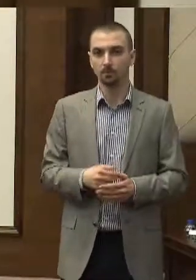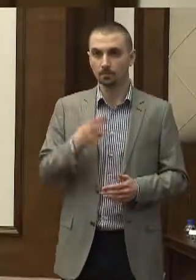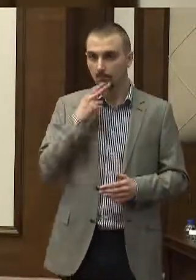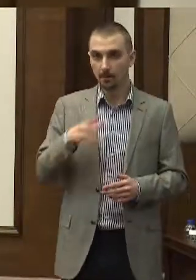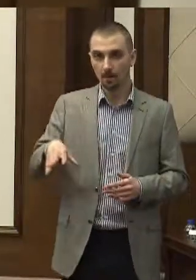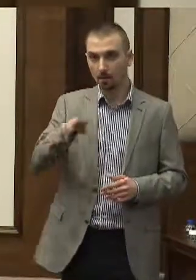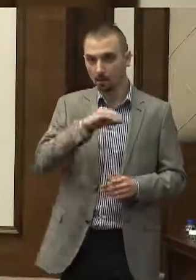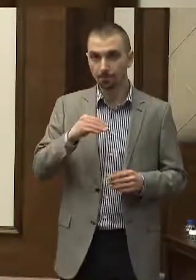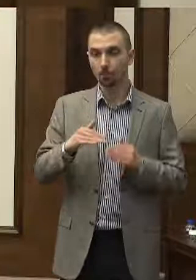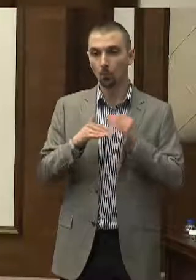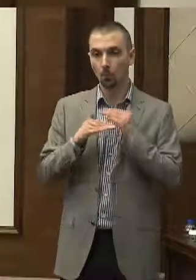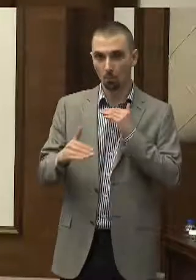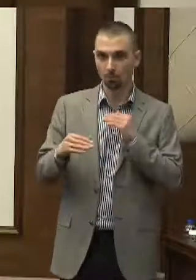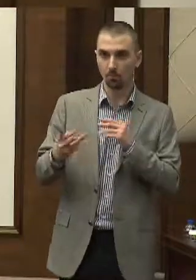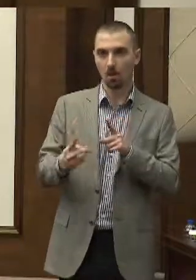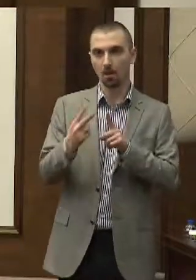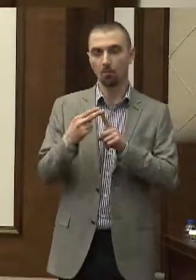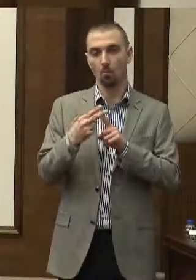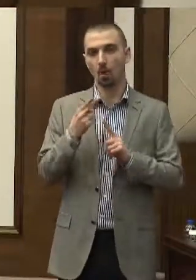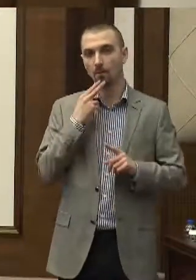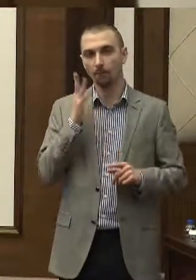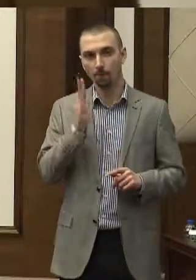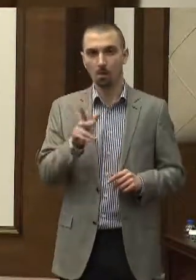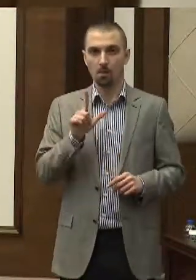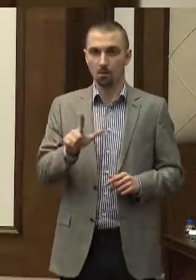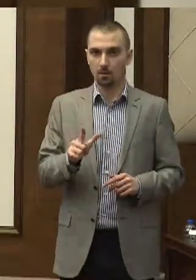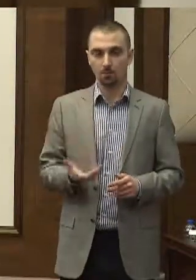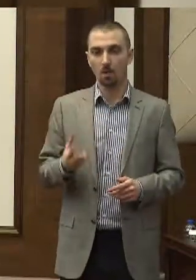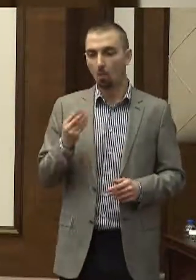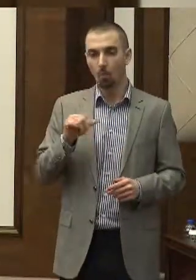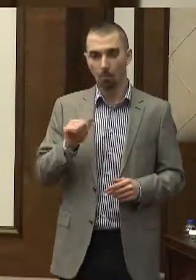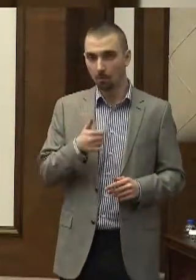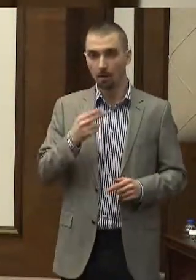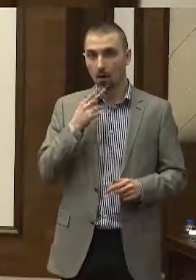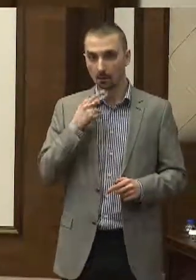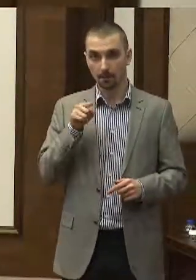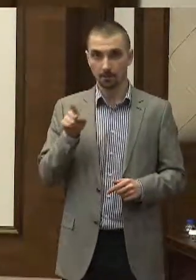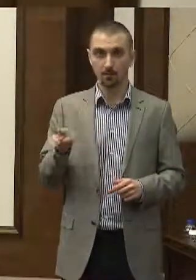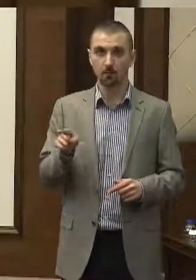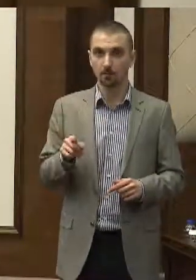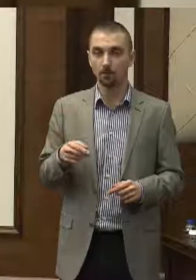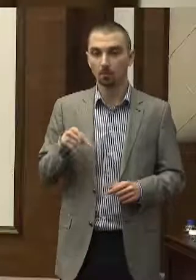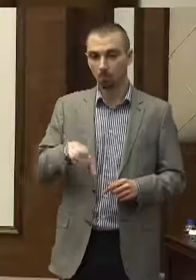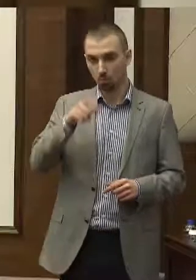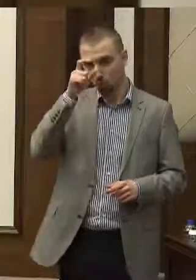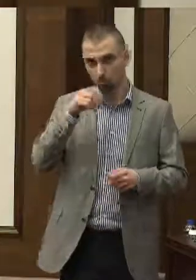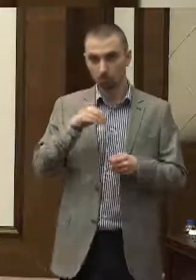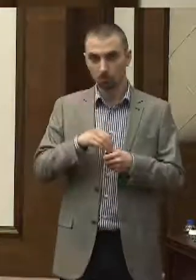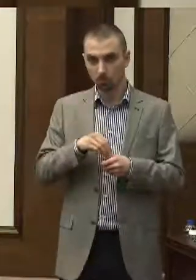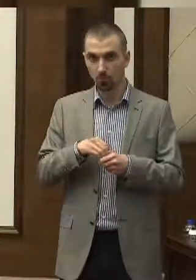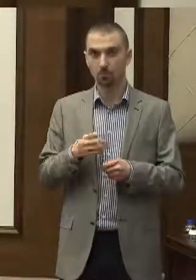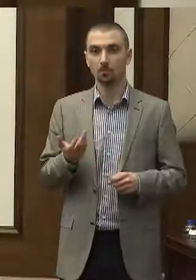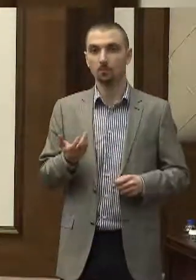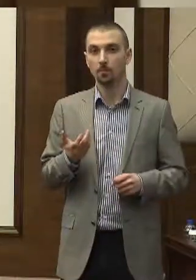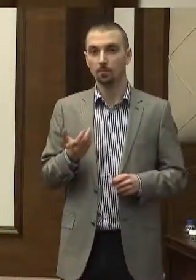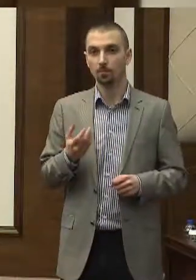kadınların siyasette yer almalarını desteklemesi gerekir. Ve en önemlisi kadınlarımız. Ülkemizi modernleştirmek